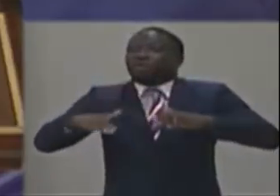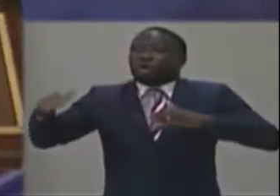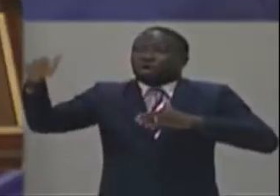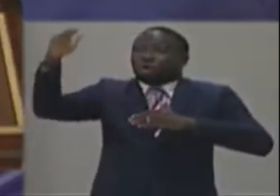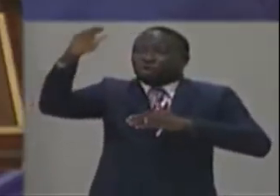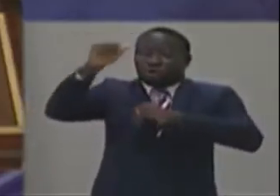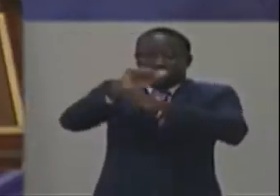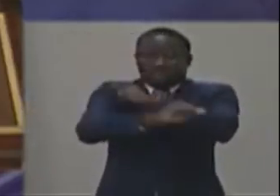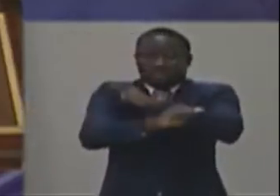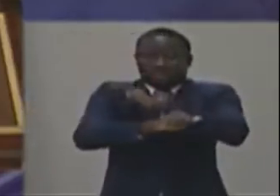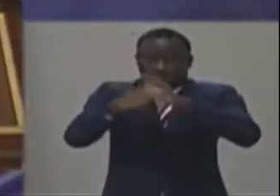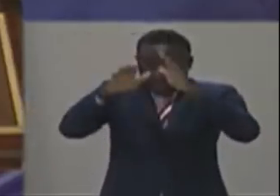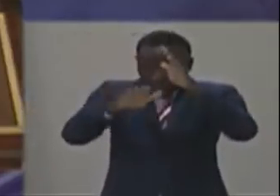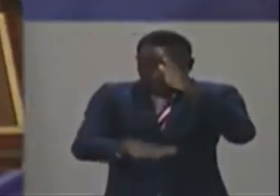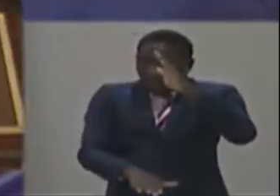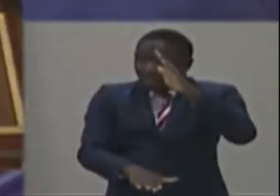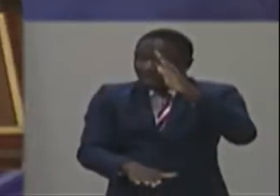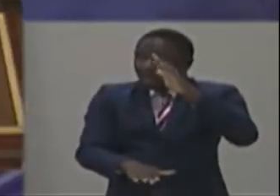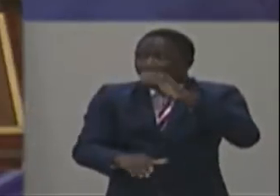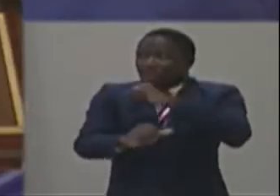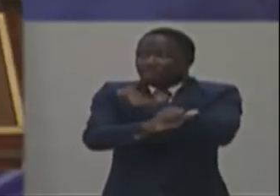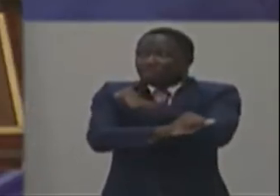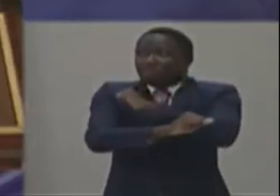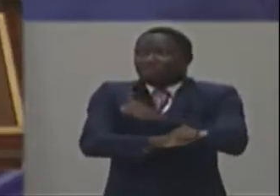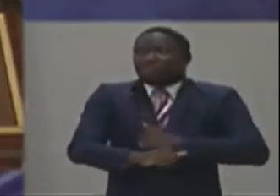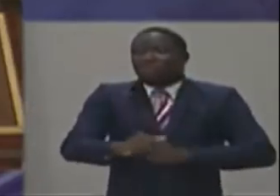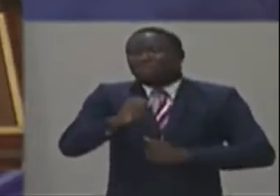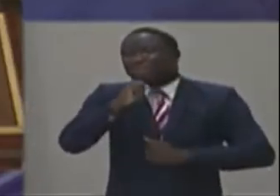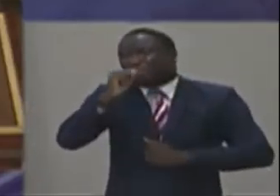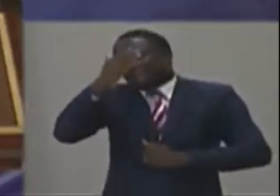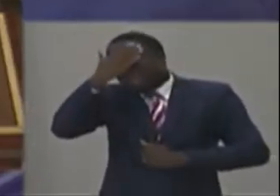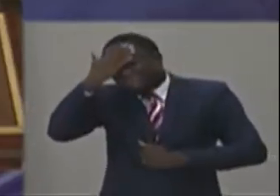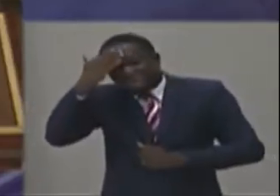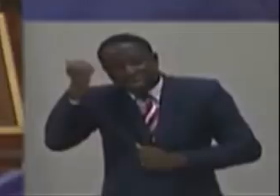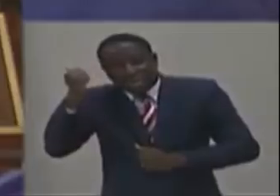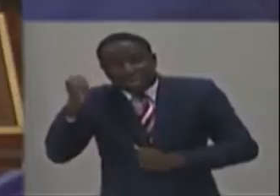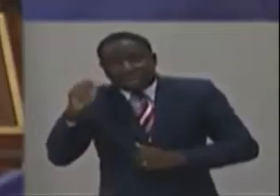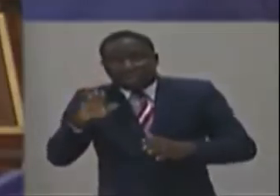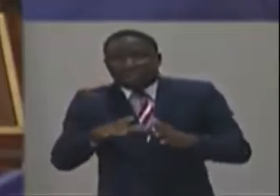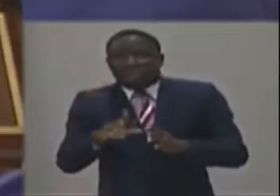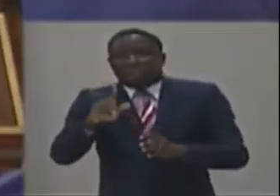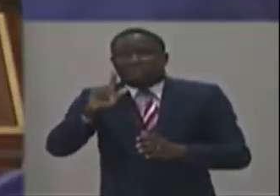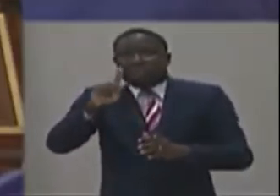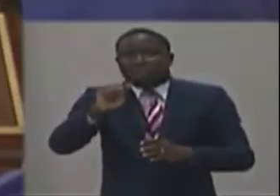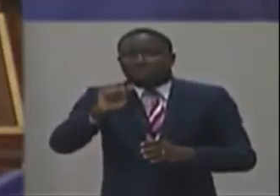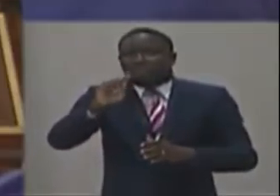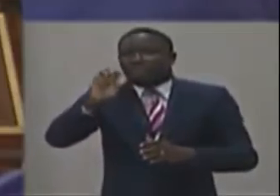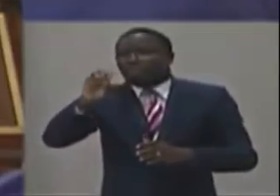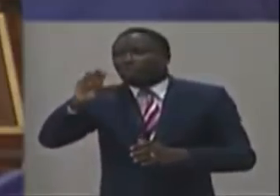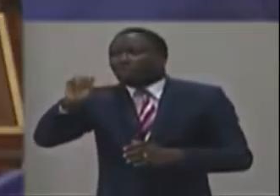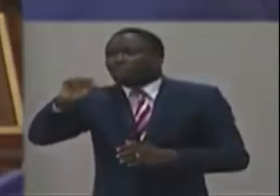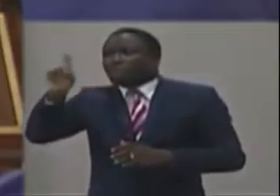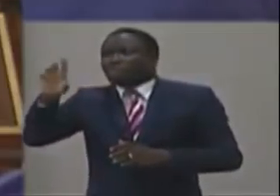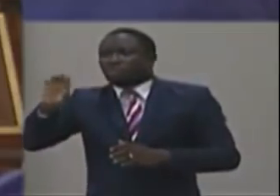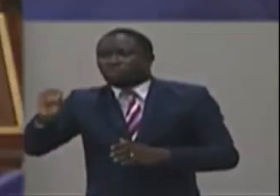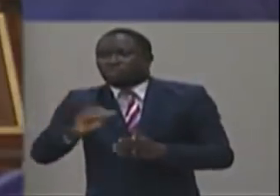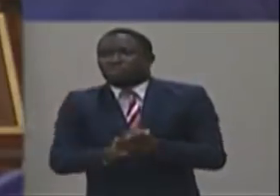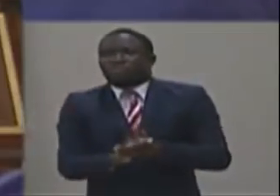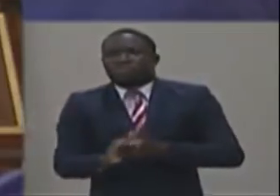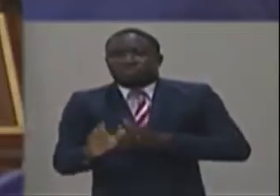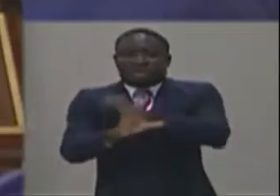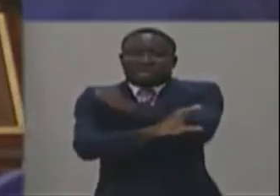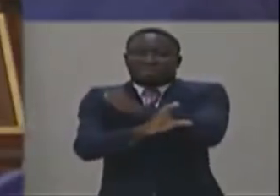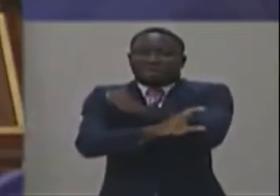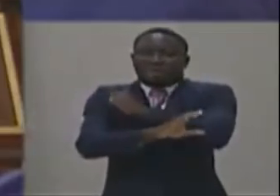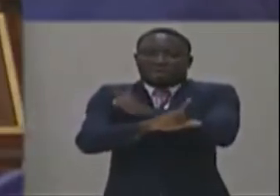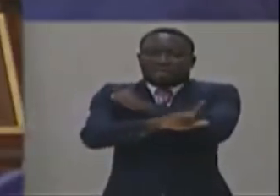haut à Tibonite et bas à Tibonite. Sans nous pas oublier, pleine Tomazo, Croix des Bouquets, Acaé,